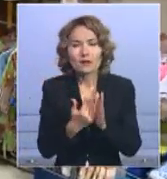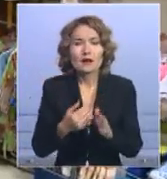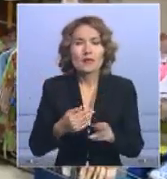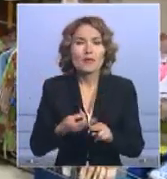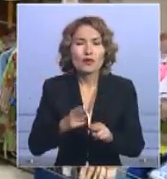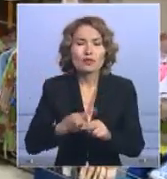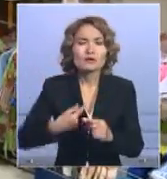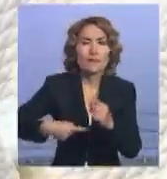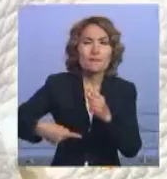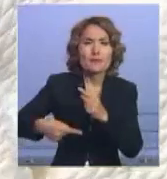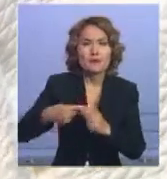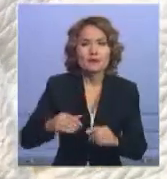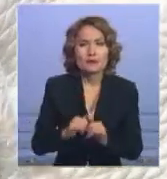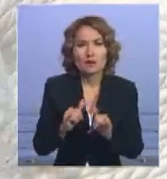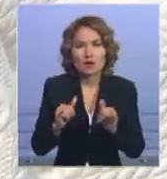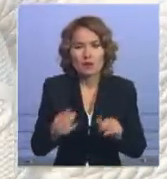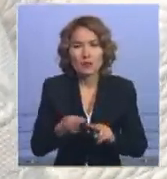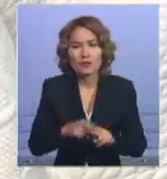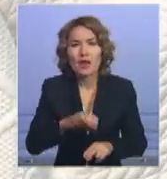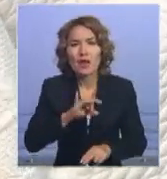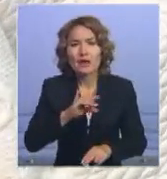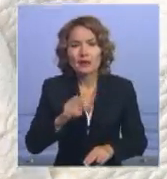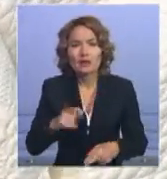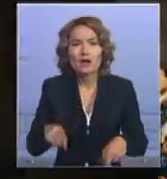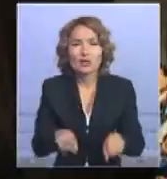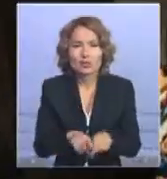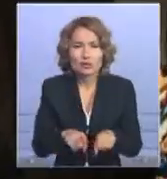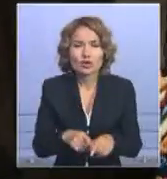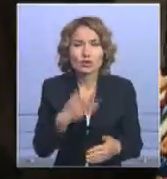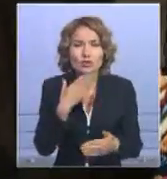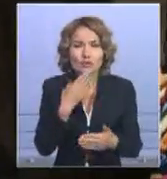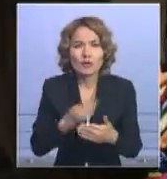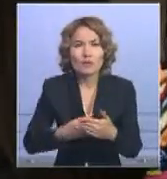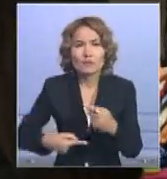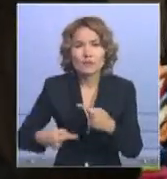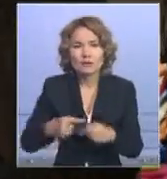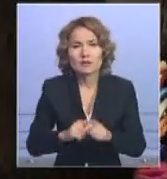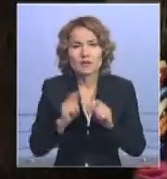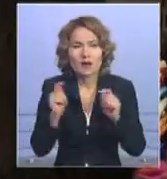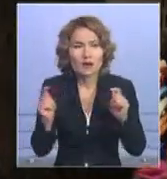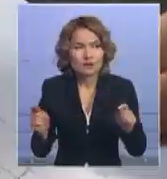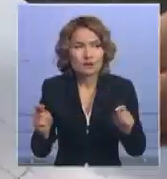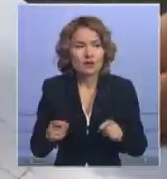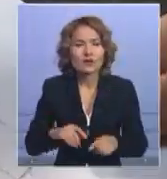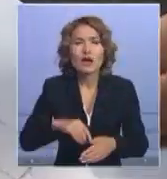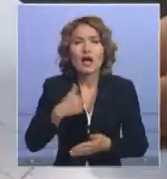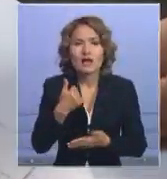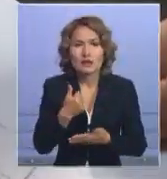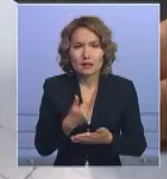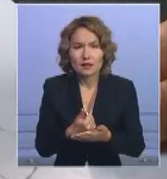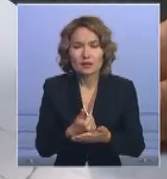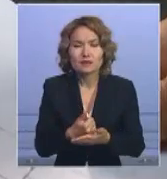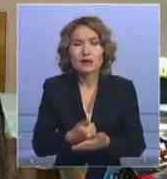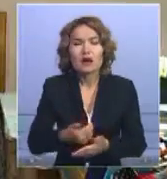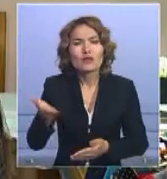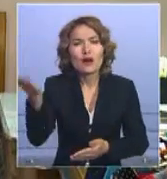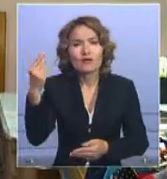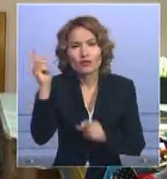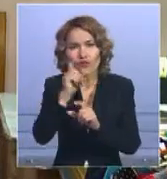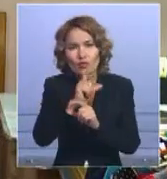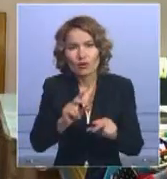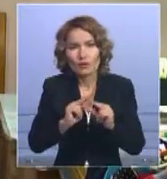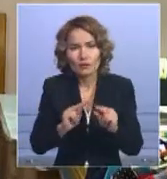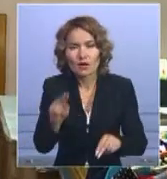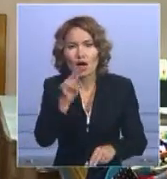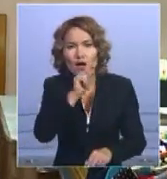жеке ісін ұлғайтқан Ирина Нейбартта жеке бизнес саласына бұлдырғана келген. негізгі мамандығы педагог. Анасының